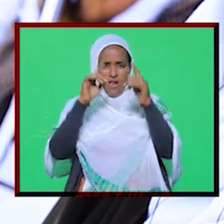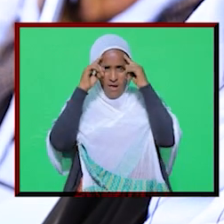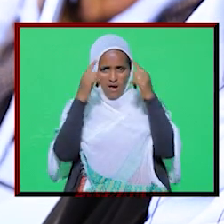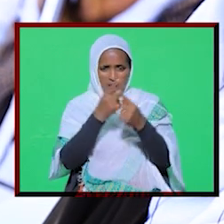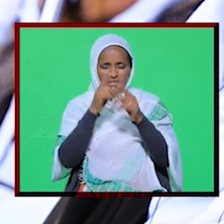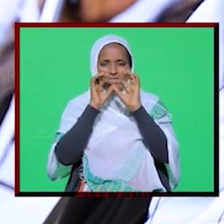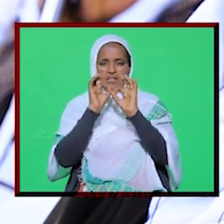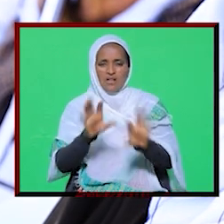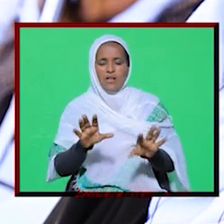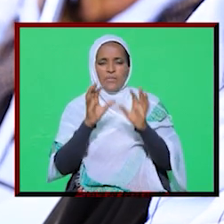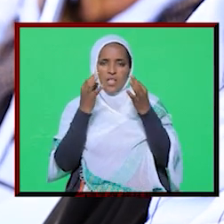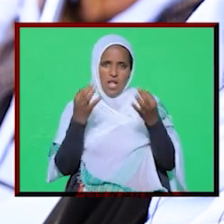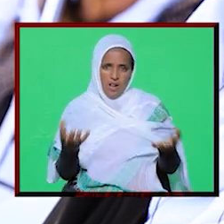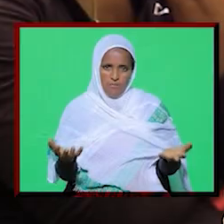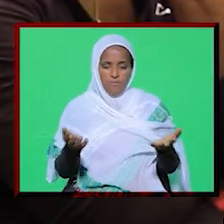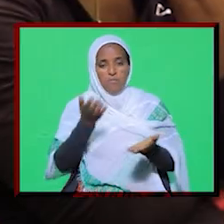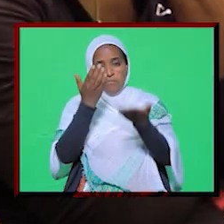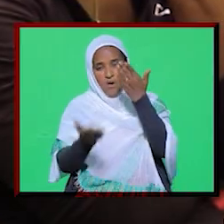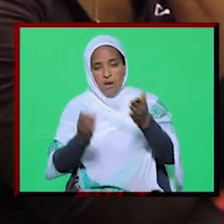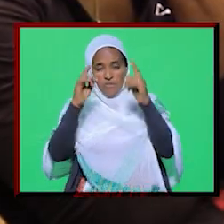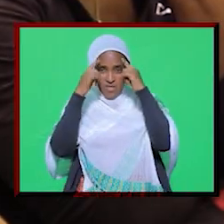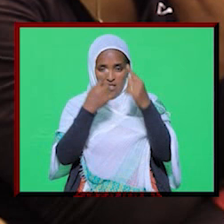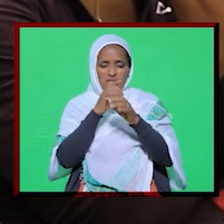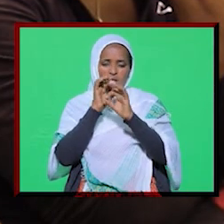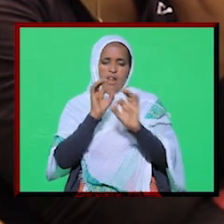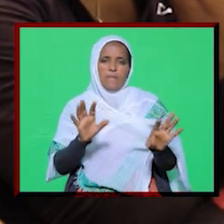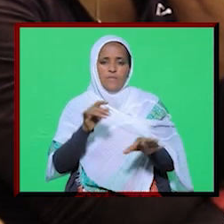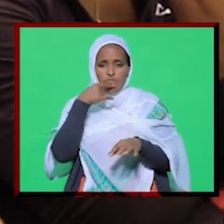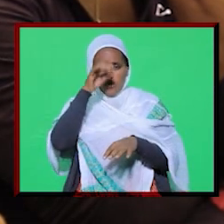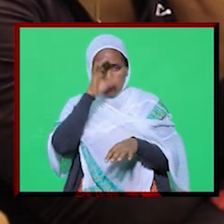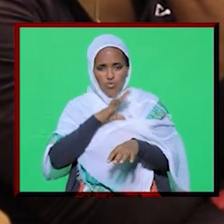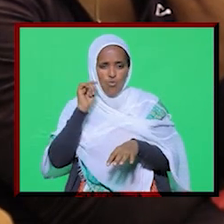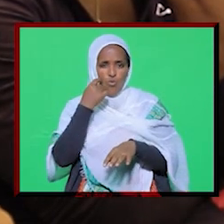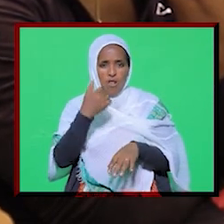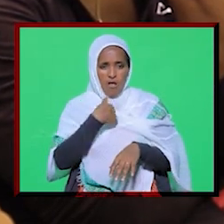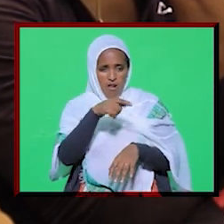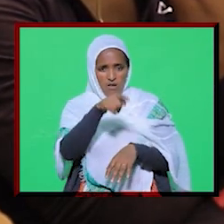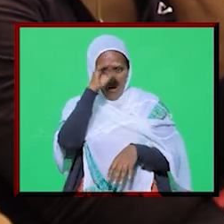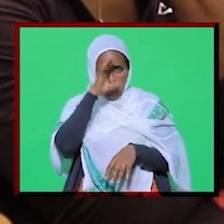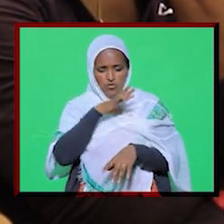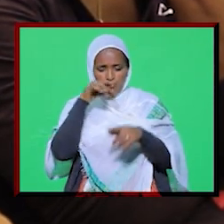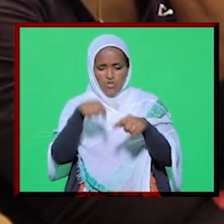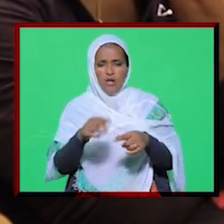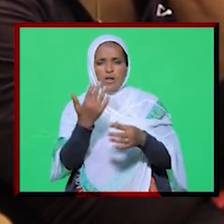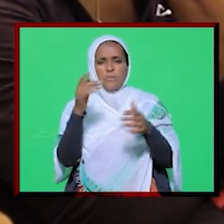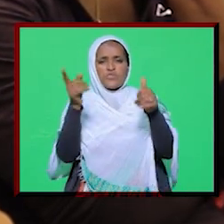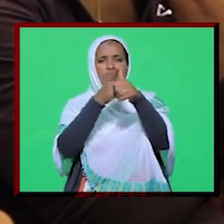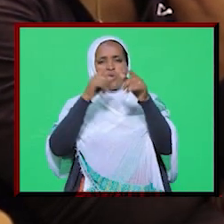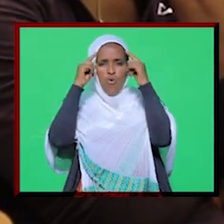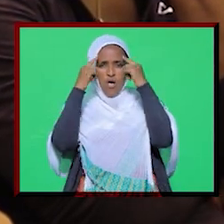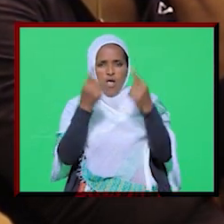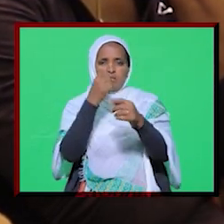ኃጢያት የሌለበት የለም። ምናልባት ኃጢያት የለብኝም የሚል ሰው እንኳን ቢኖር ያ ሰው ዛሬ ገና የመጀመሪያውን